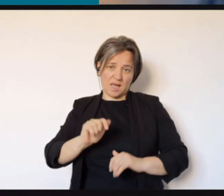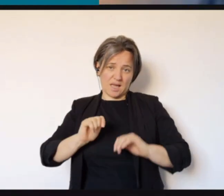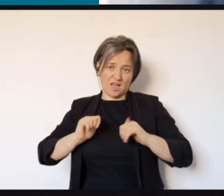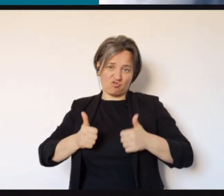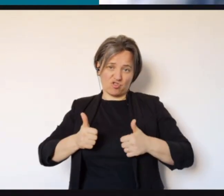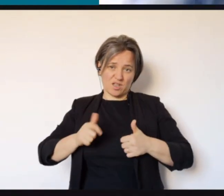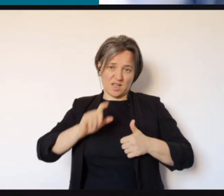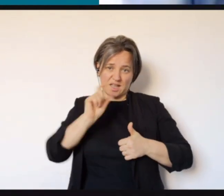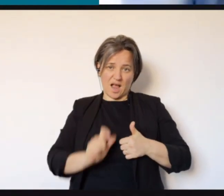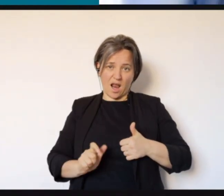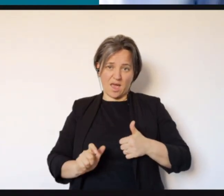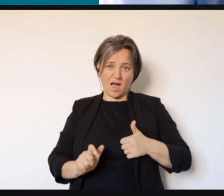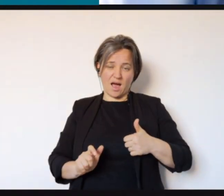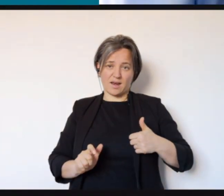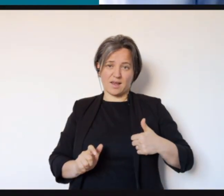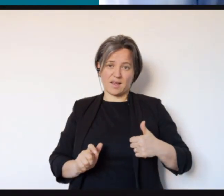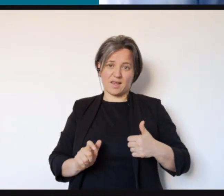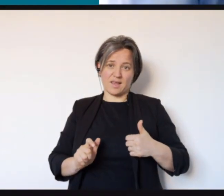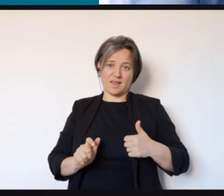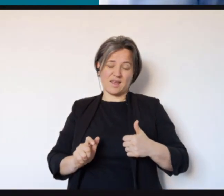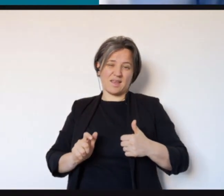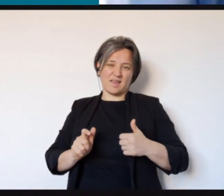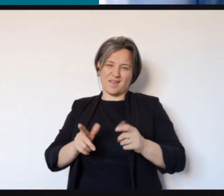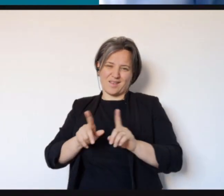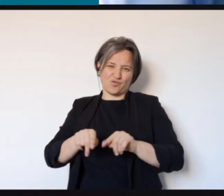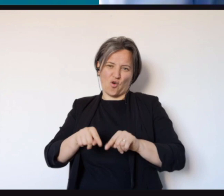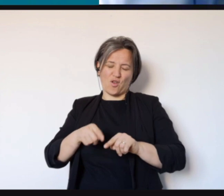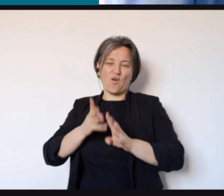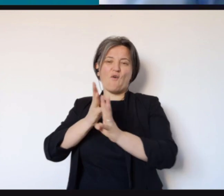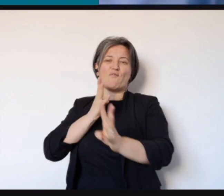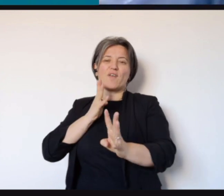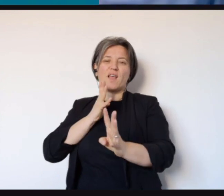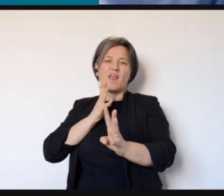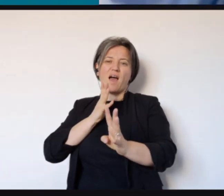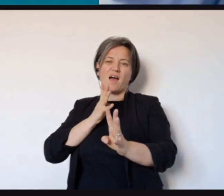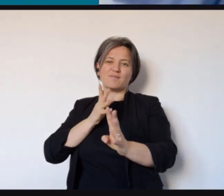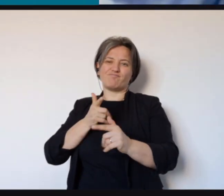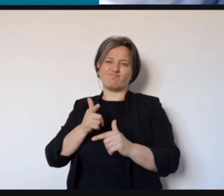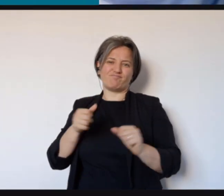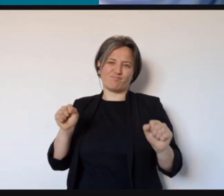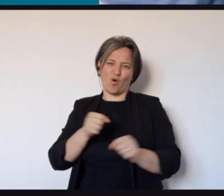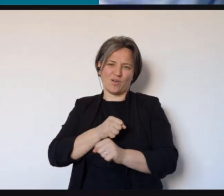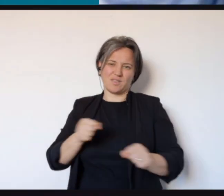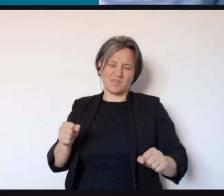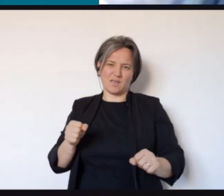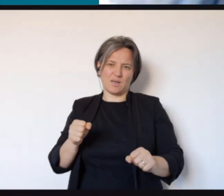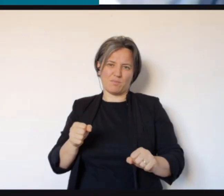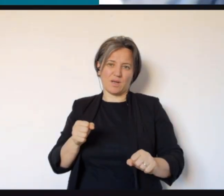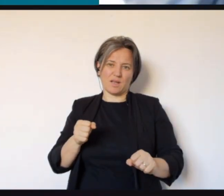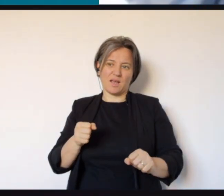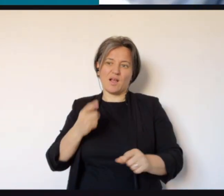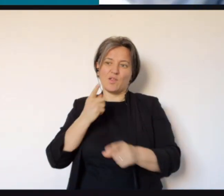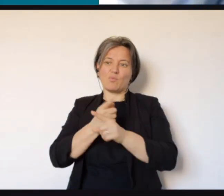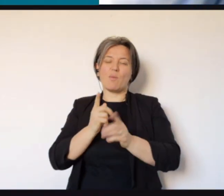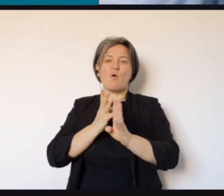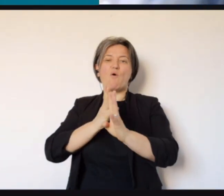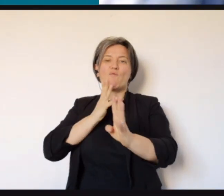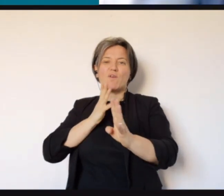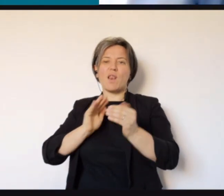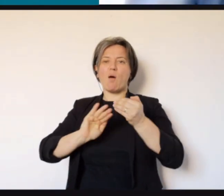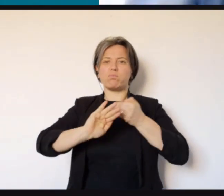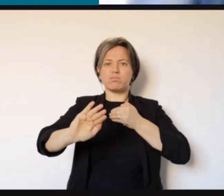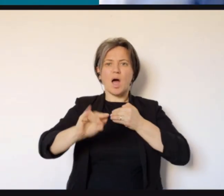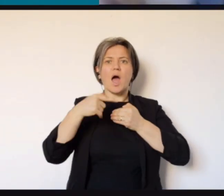italiani, è una cosa che facciamo poco, è rispettare le file, perché dobbiamo metterci in fila e tenere una